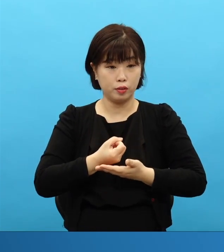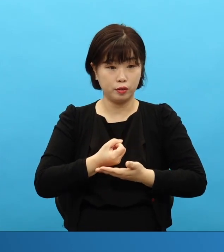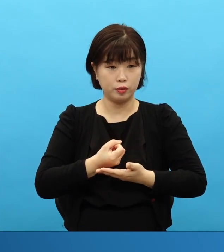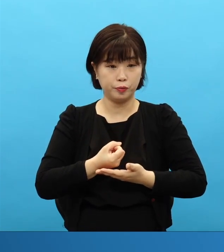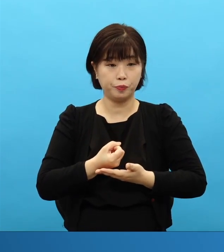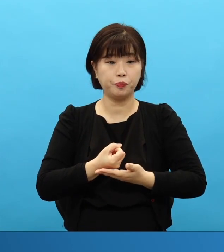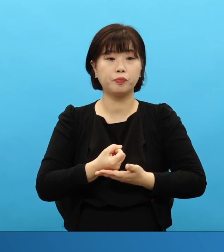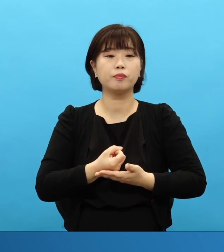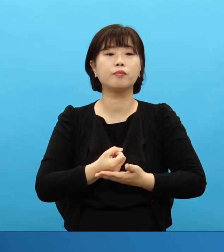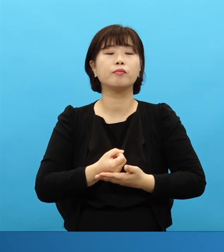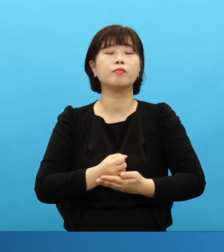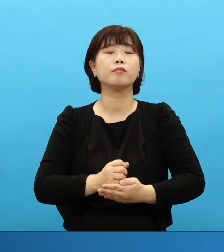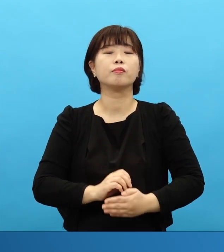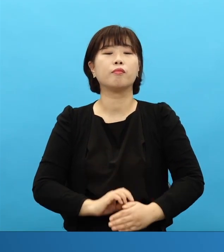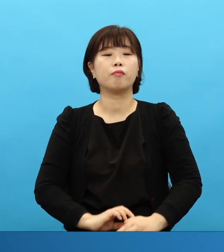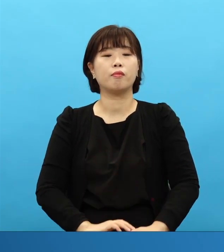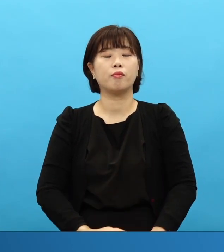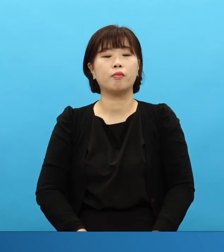힘입어